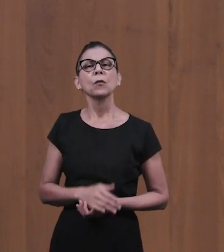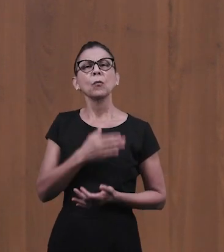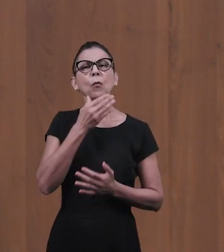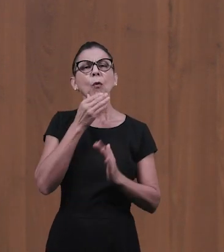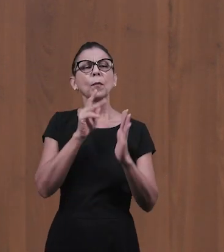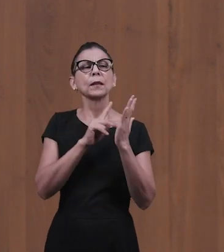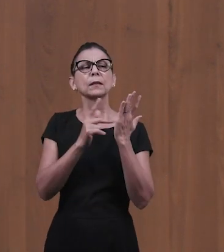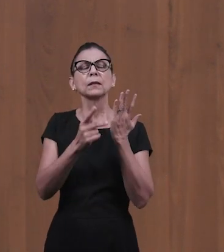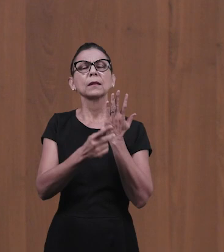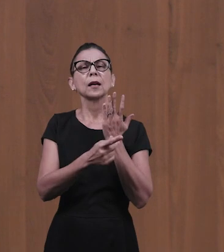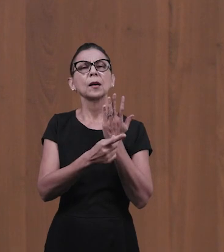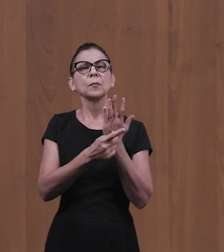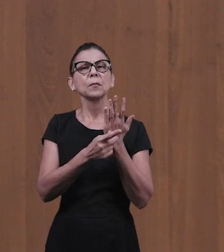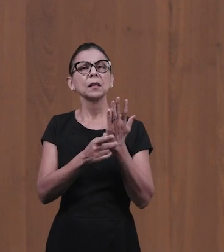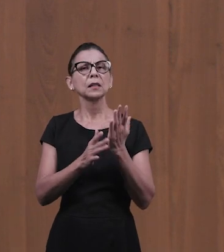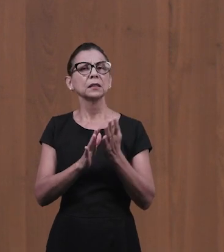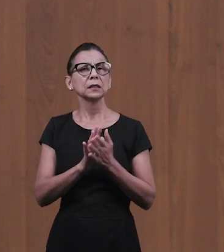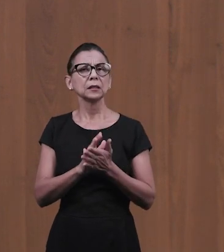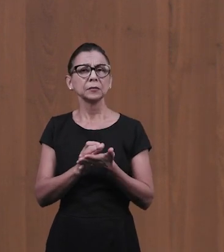parabole,